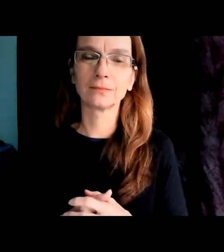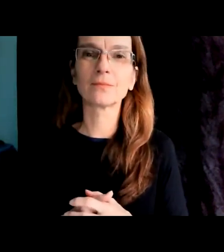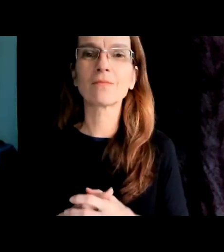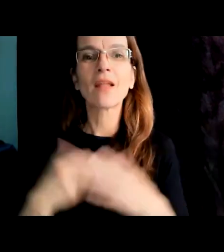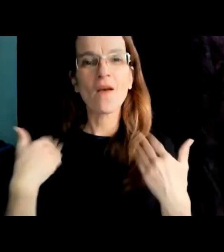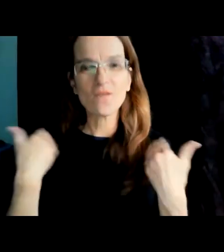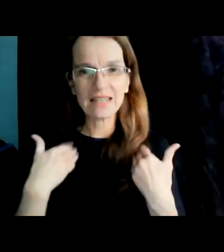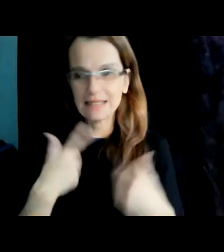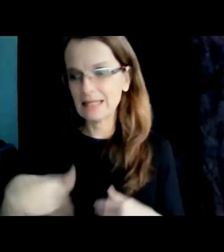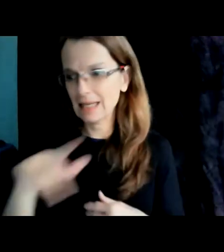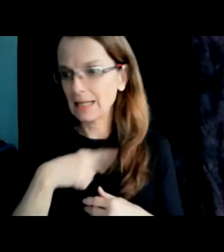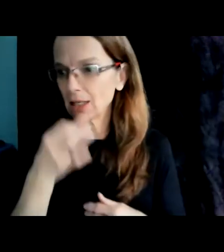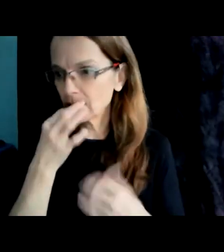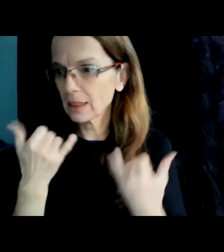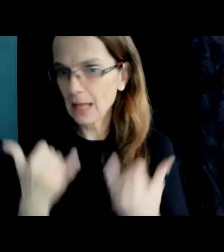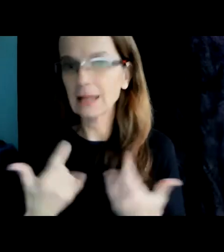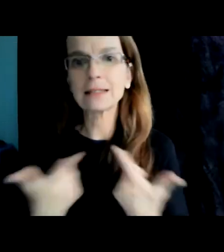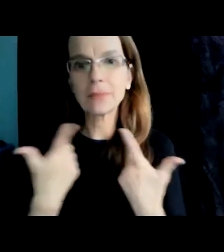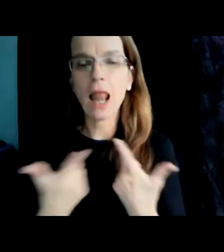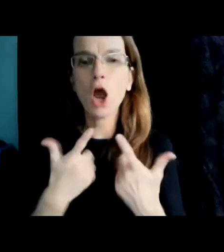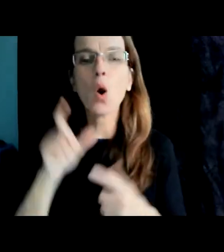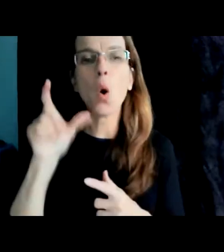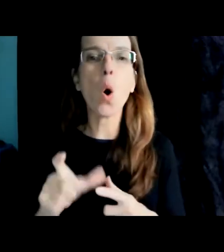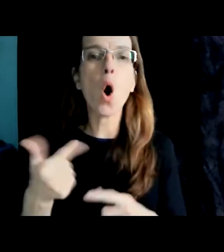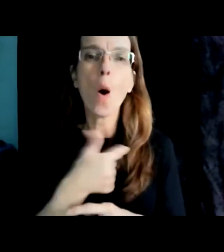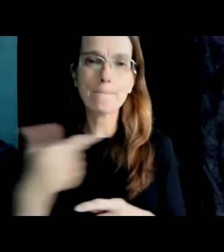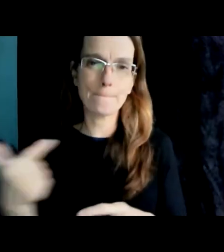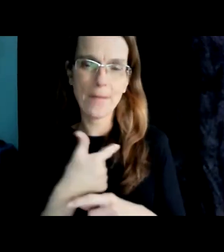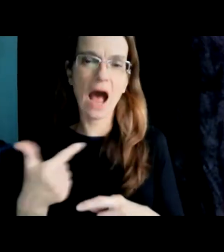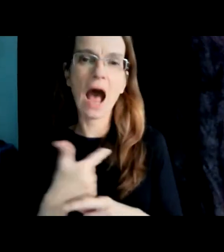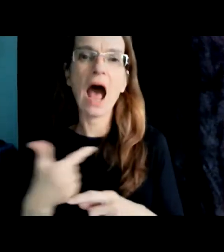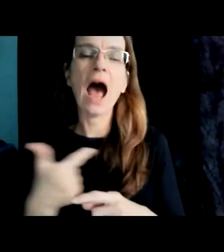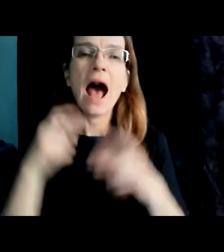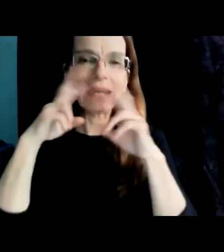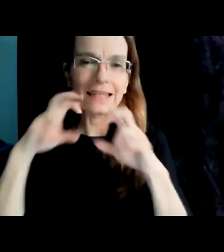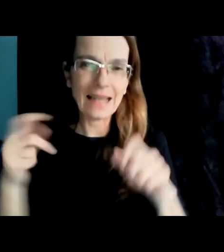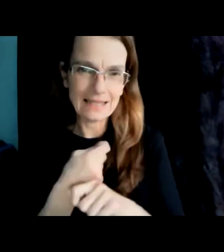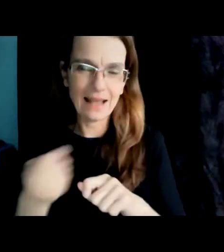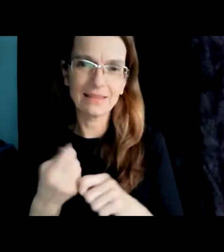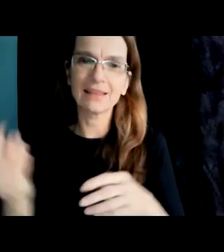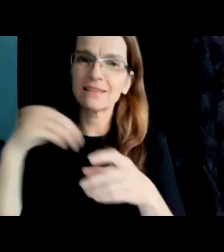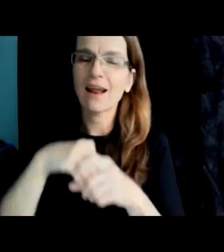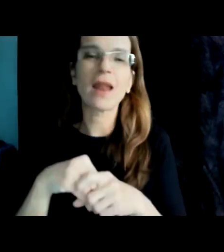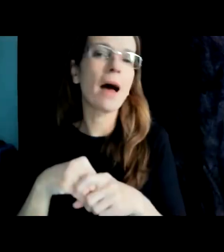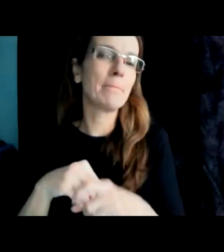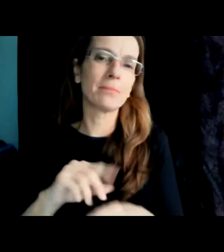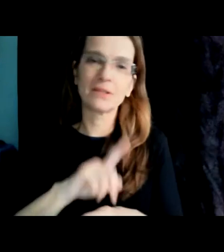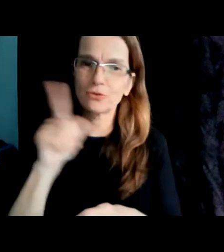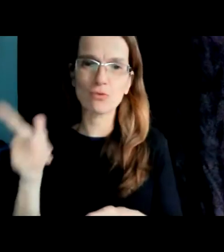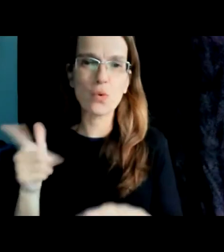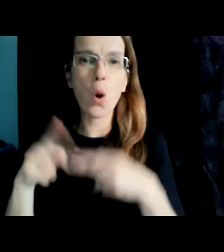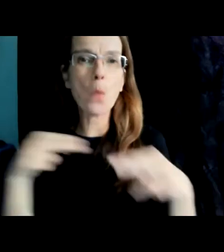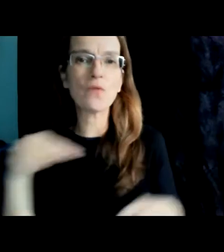Veseli bi bili, če bi bila danes lahko recenzenta z nami, pa ste zaradi drugih obveznosti, sta se zaradi drugih